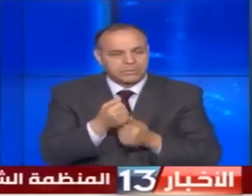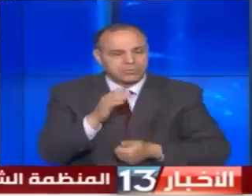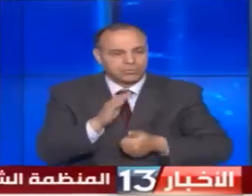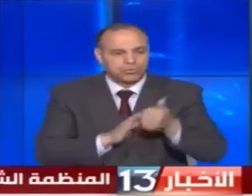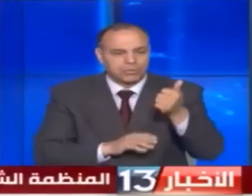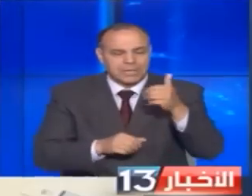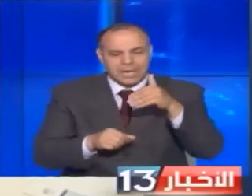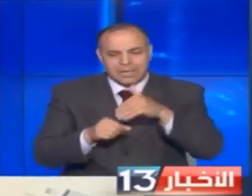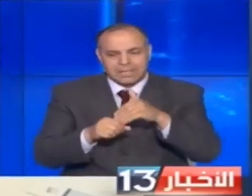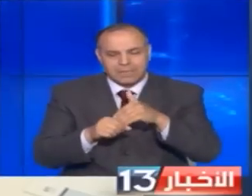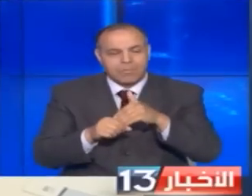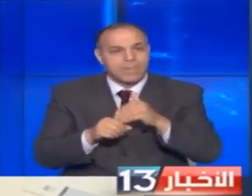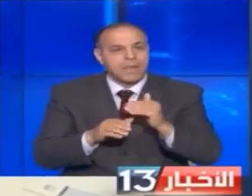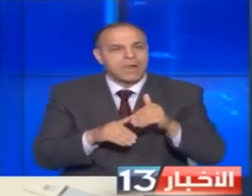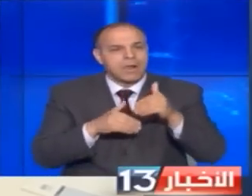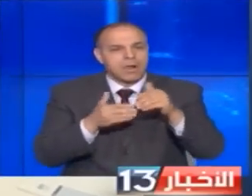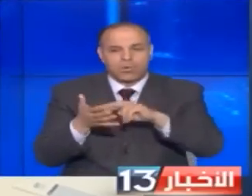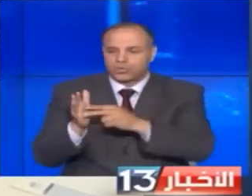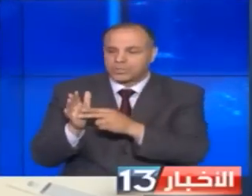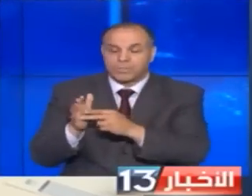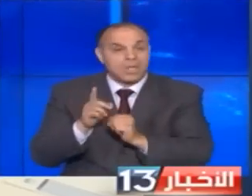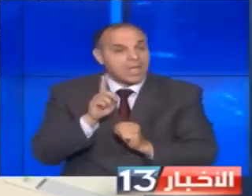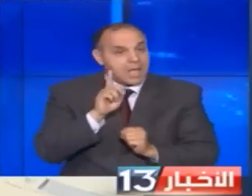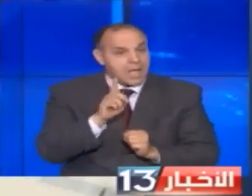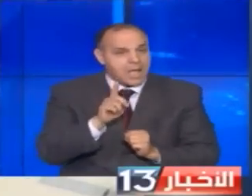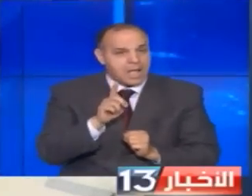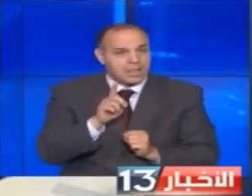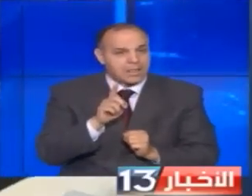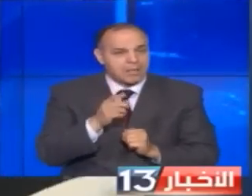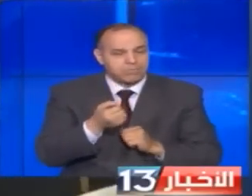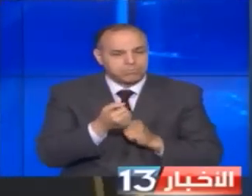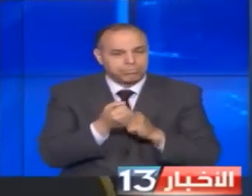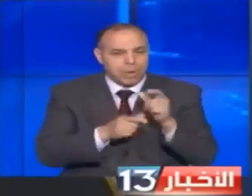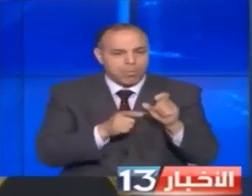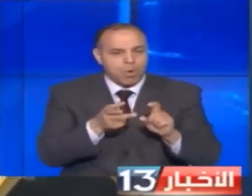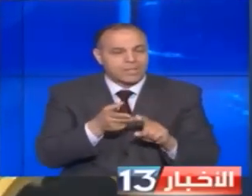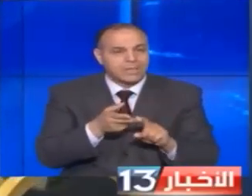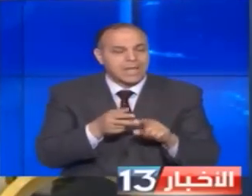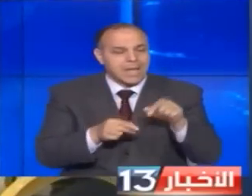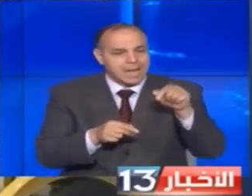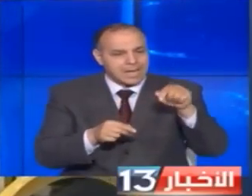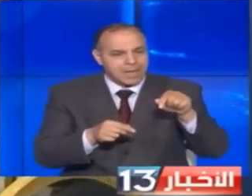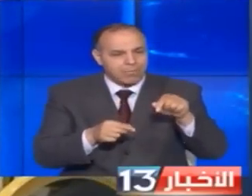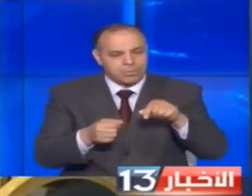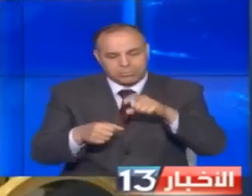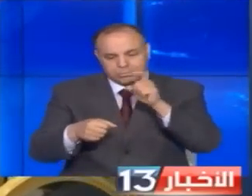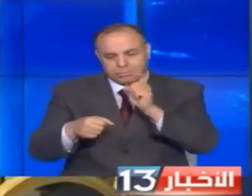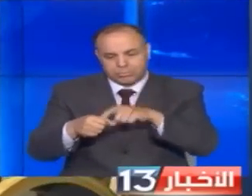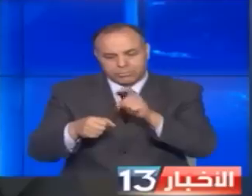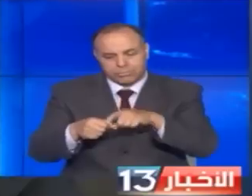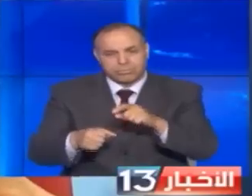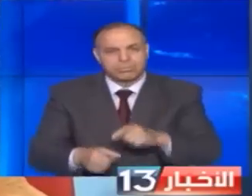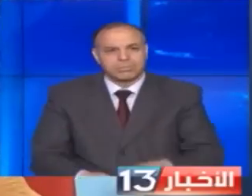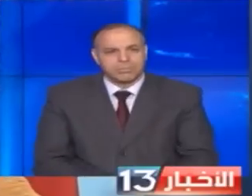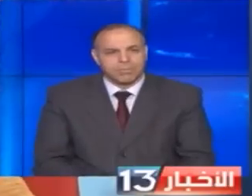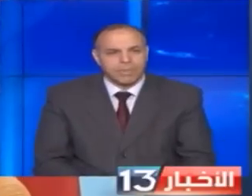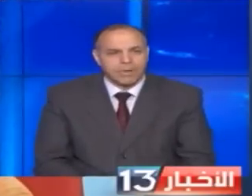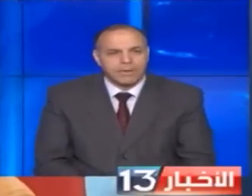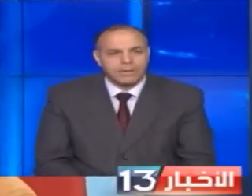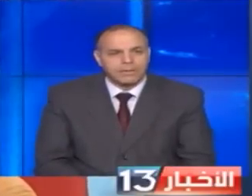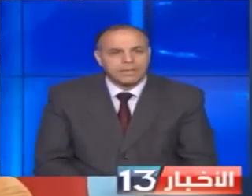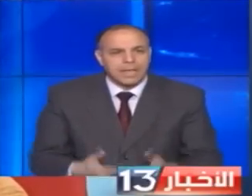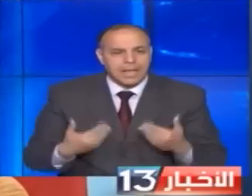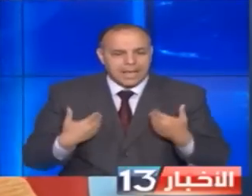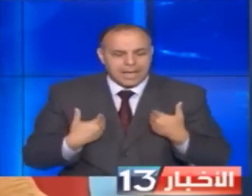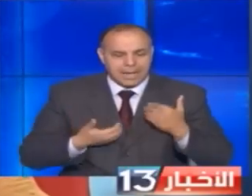الاستحقاقات الانتخابيه لوجيستيا من خلال تحفيز المواطن على ضروره تسجيل احنا